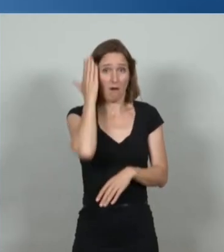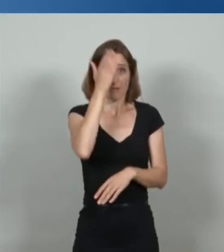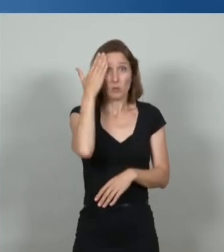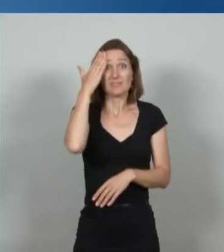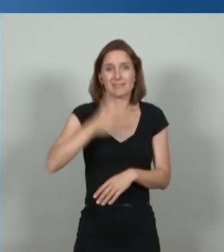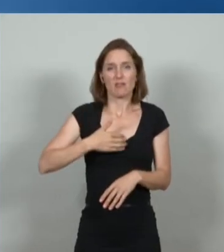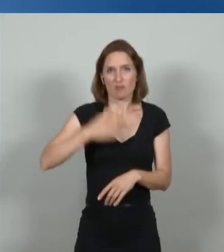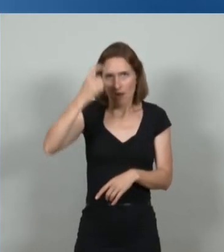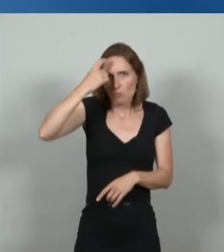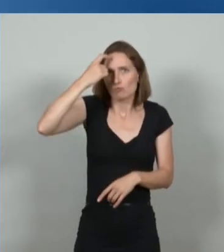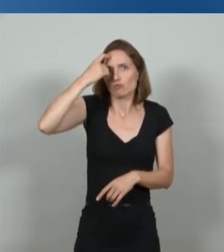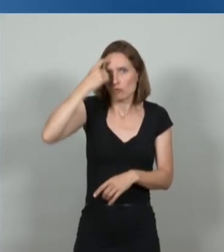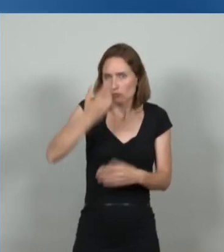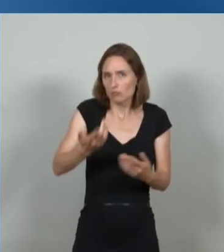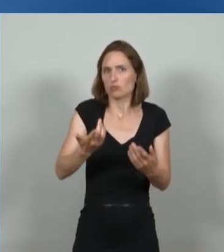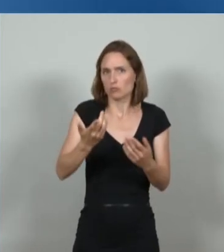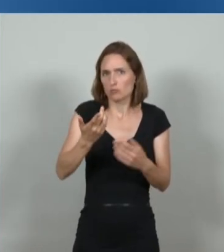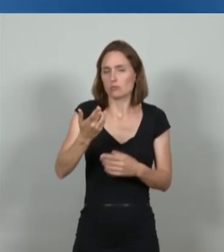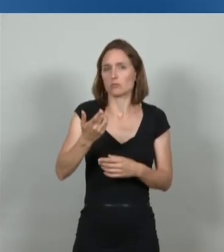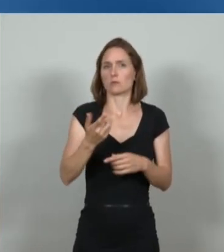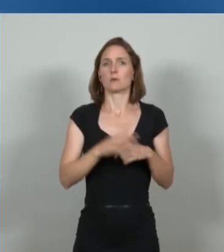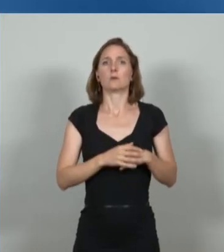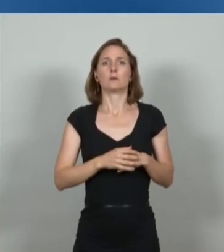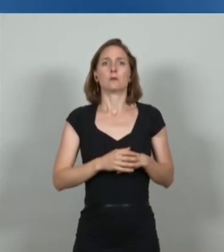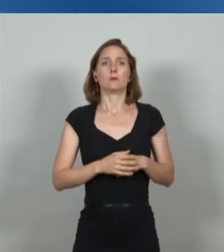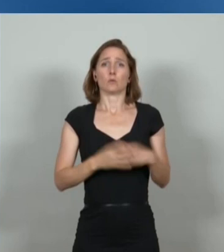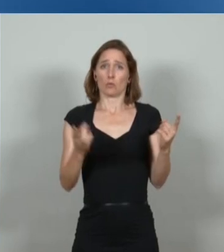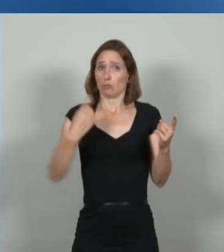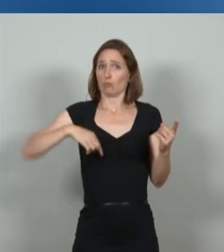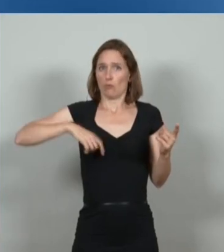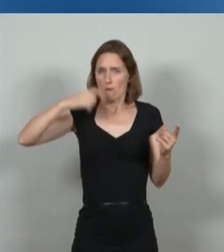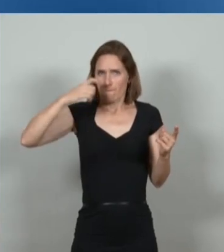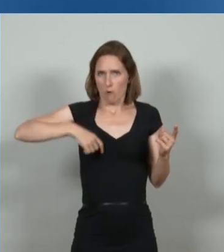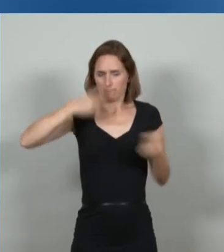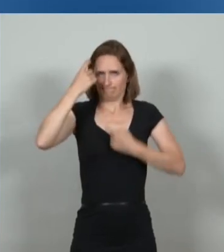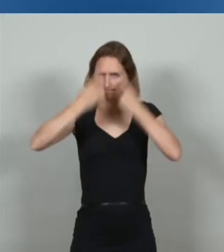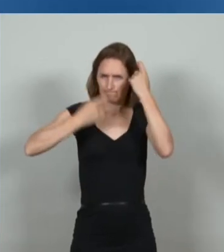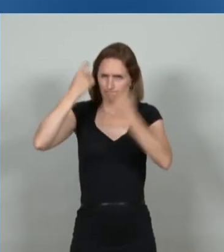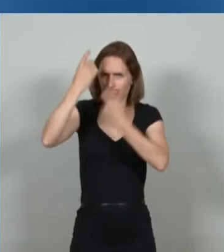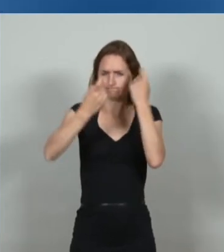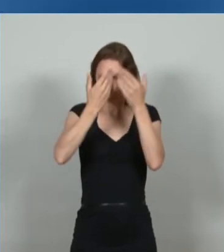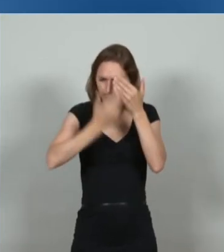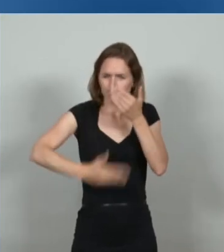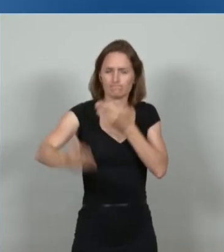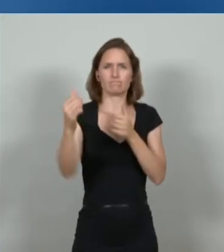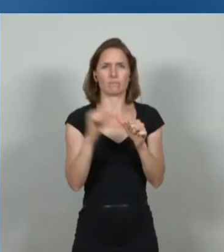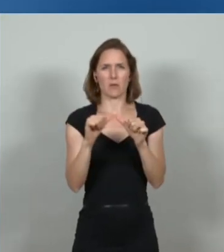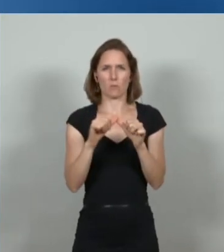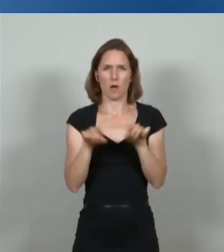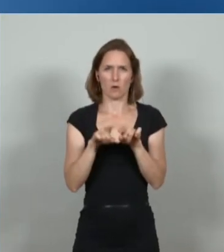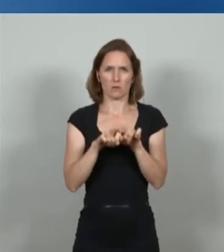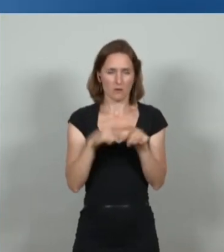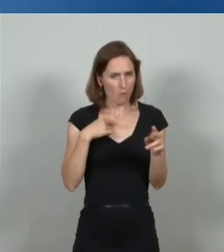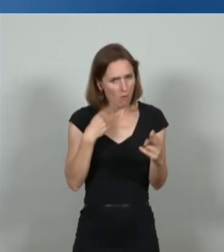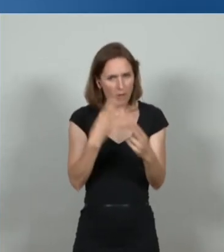interrogés sur l'urgence climatique nous devons être en mesure de nous interroger mais surtout de trouver des réponses immédiates et définitives permettant de